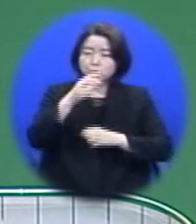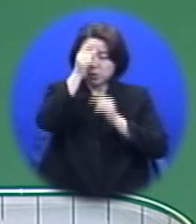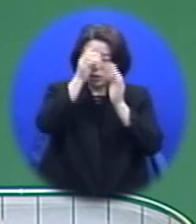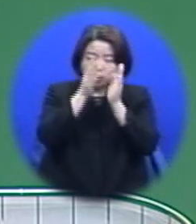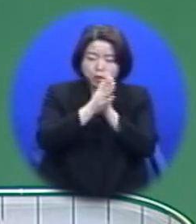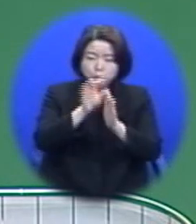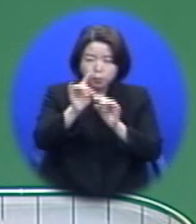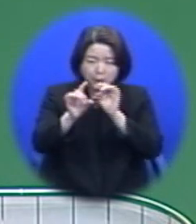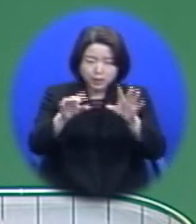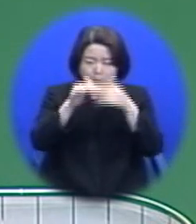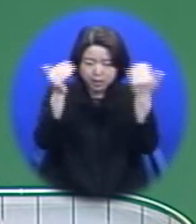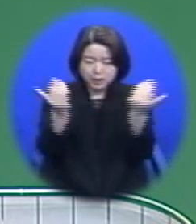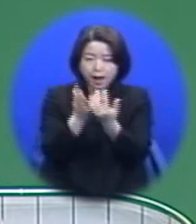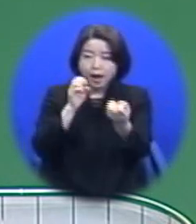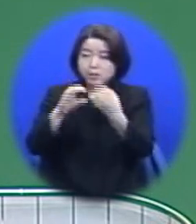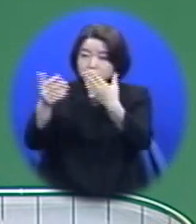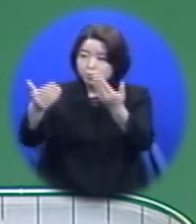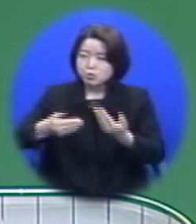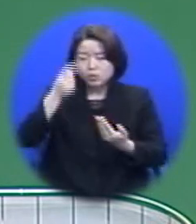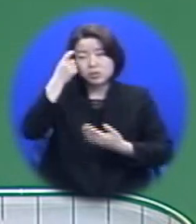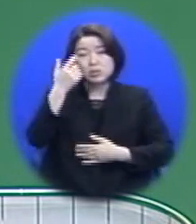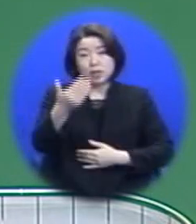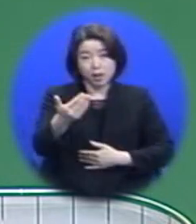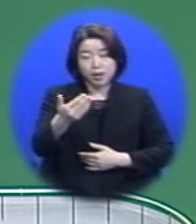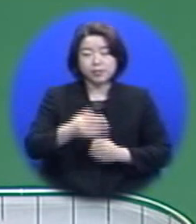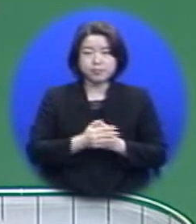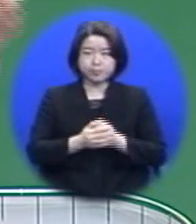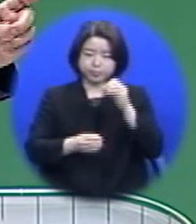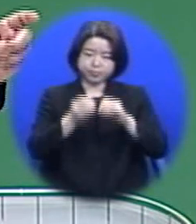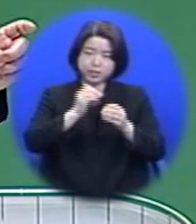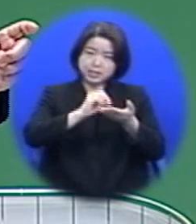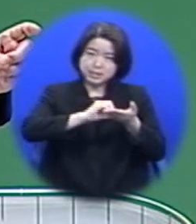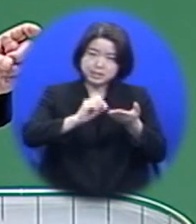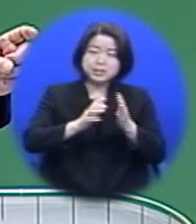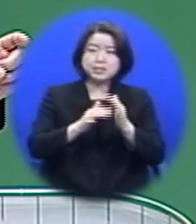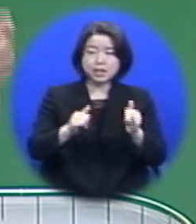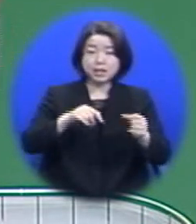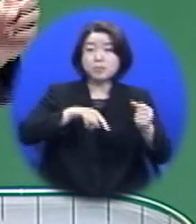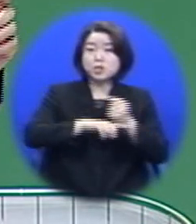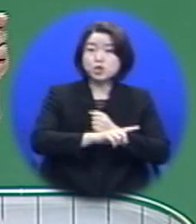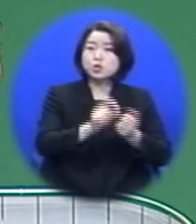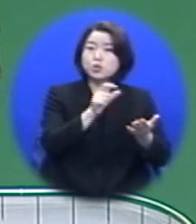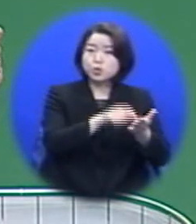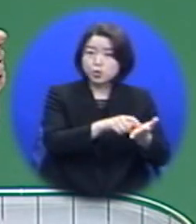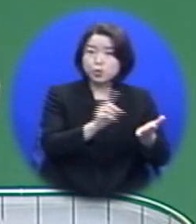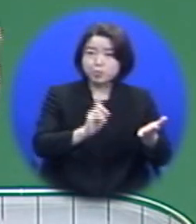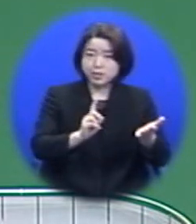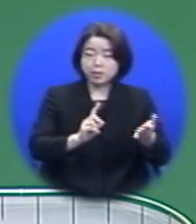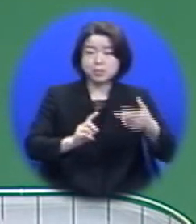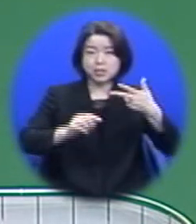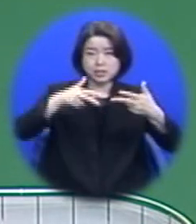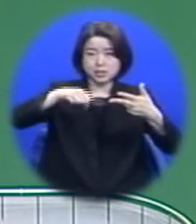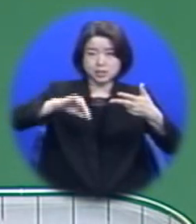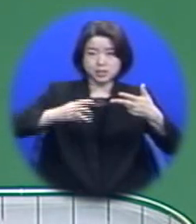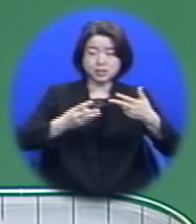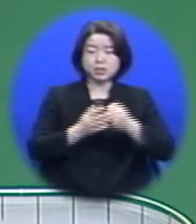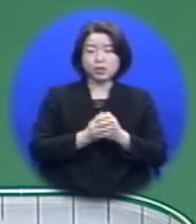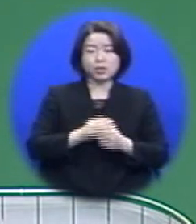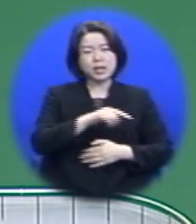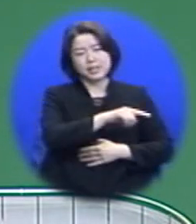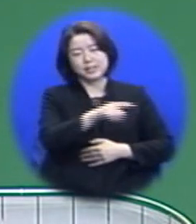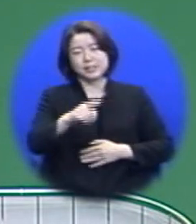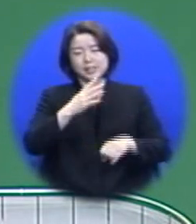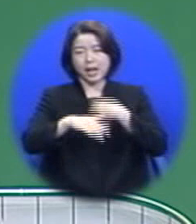응답해 주셨습니까 시편 기자는 그 이유를 말하기를 7절에서 그들이 하나님의